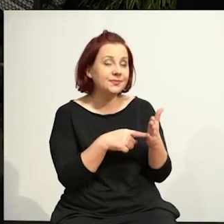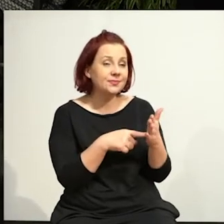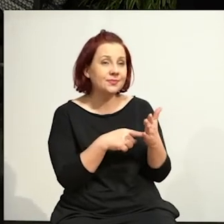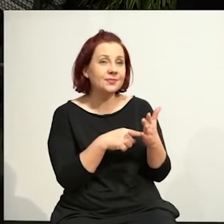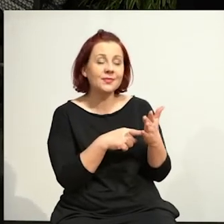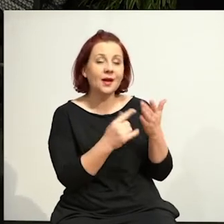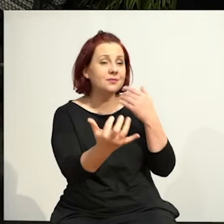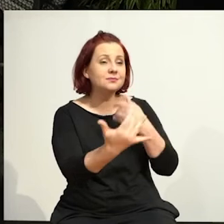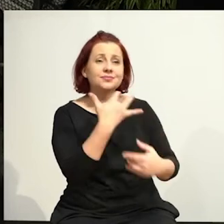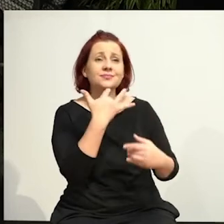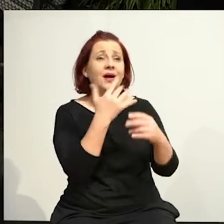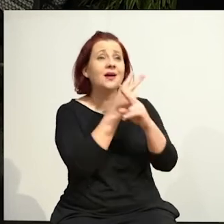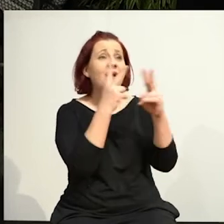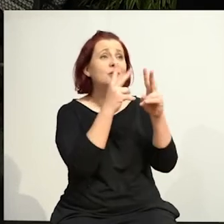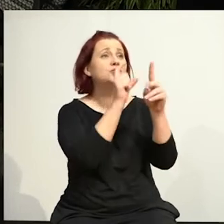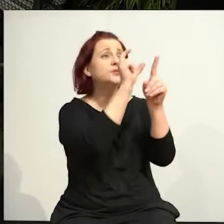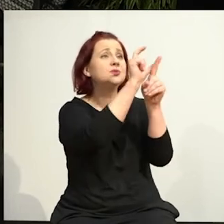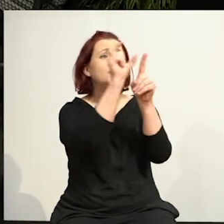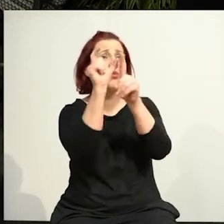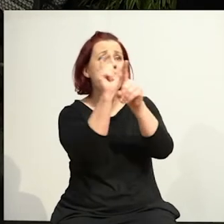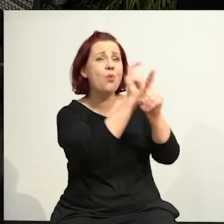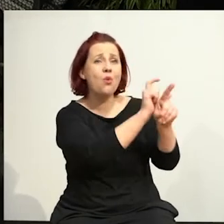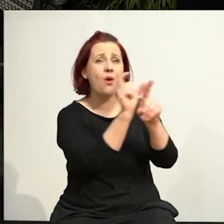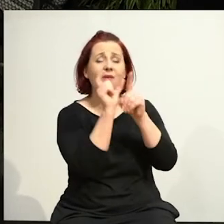przemawia w każdym elemencie, w każdym punkcie właściwie